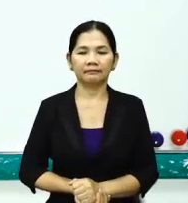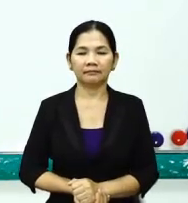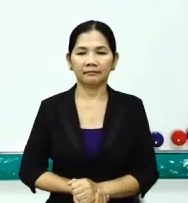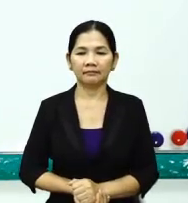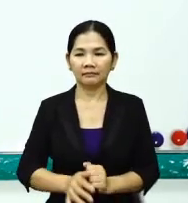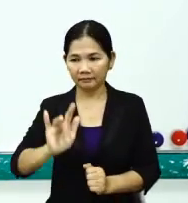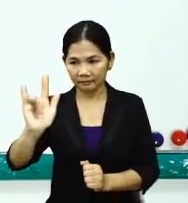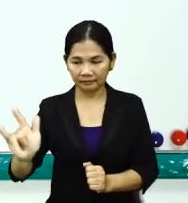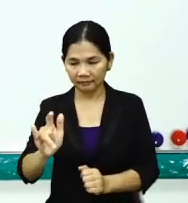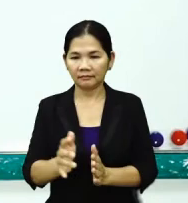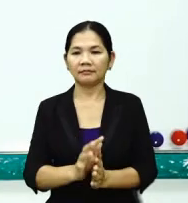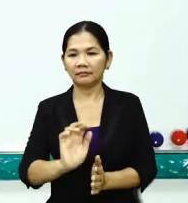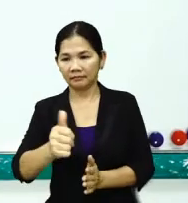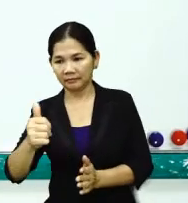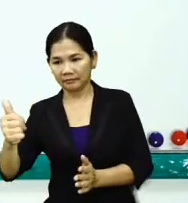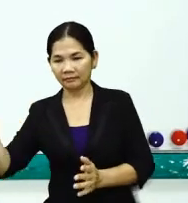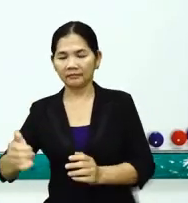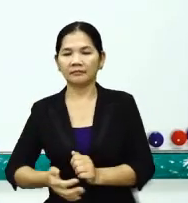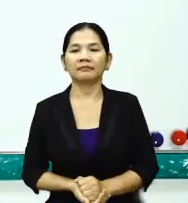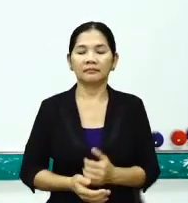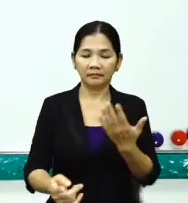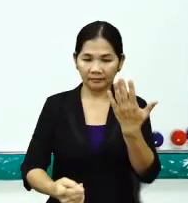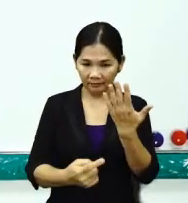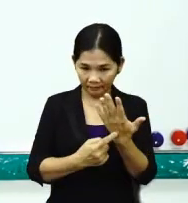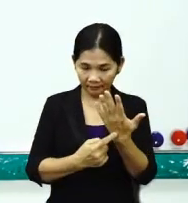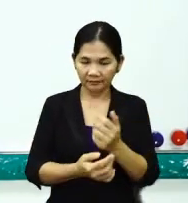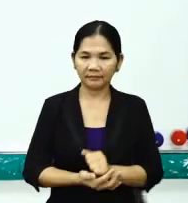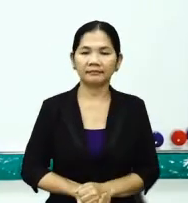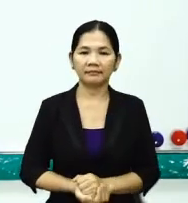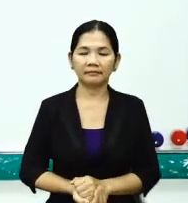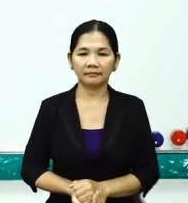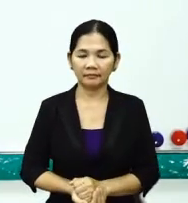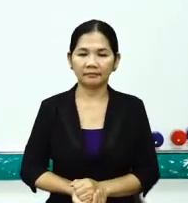Pra pra sen sen khăn.